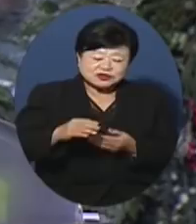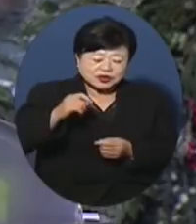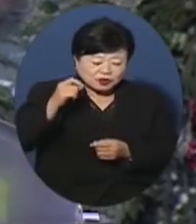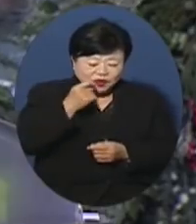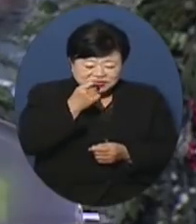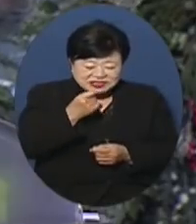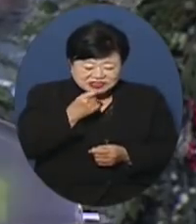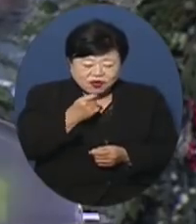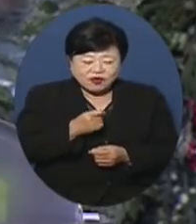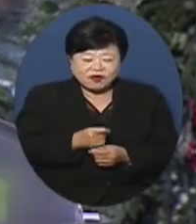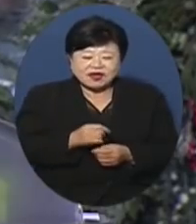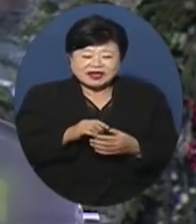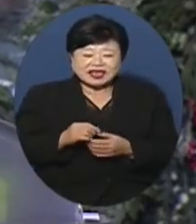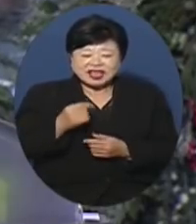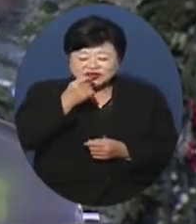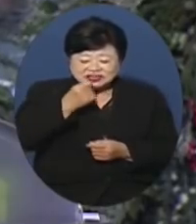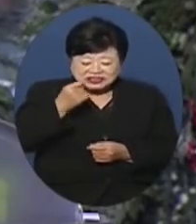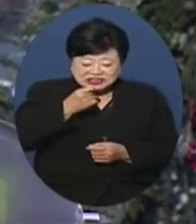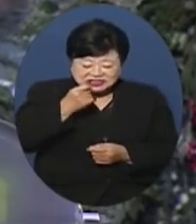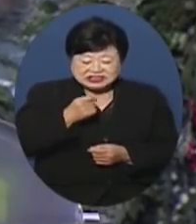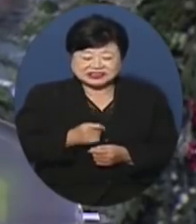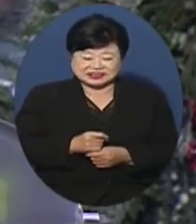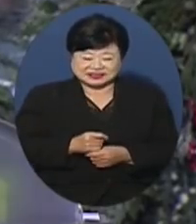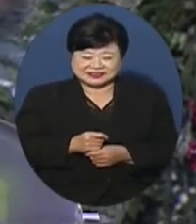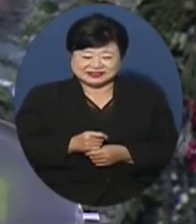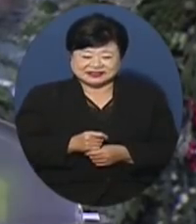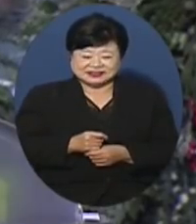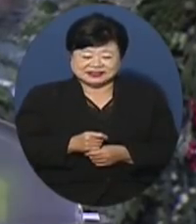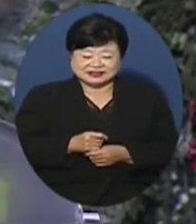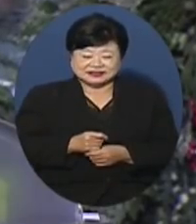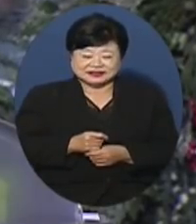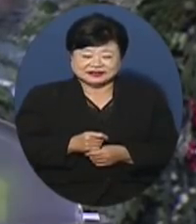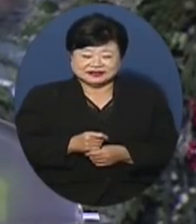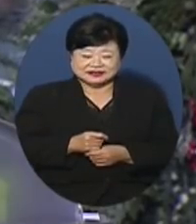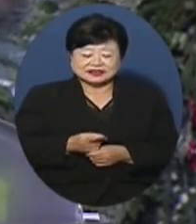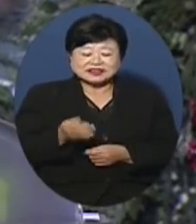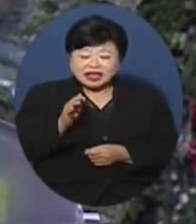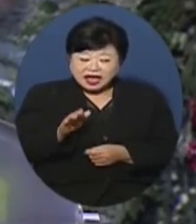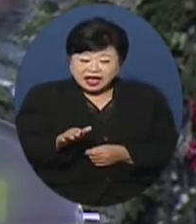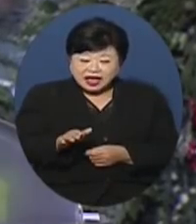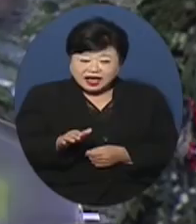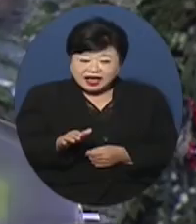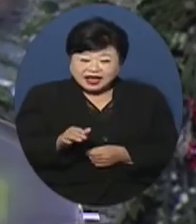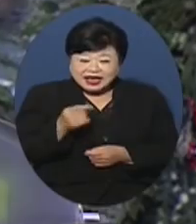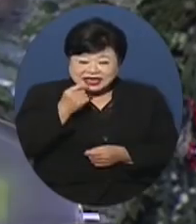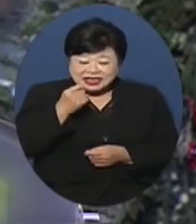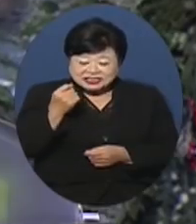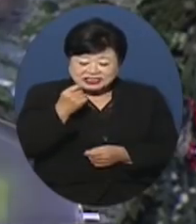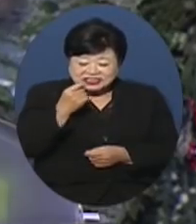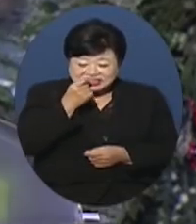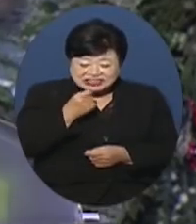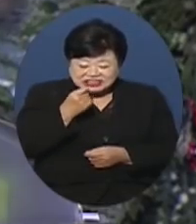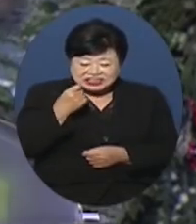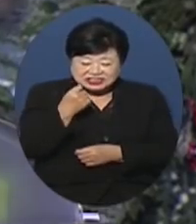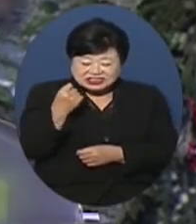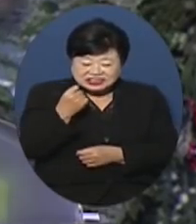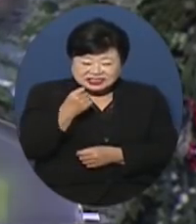흔들어보고 또 계속 이빨을 흔드는 것입니다. 그러다가 이가 흔들흔들하게